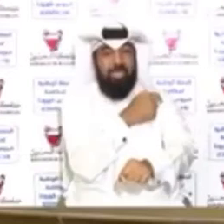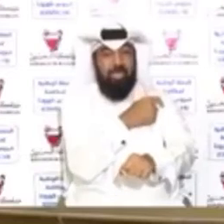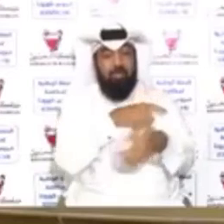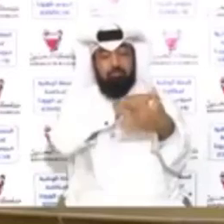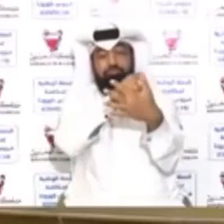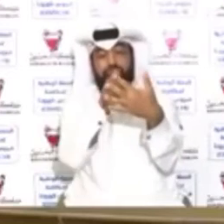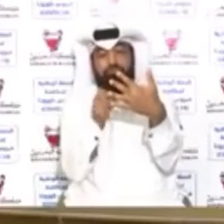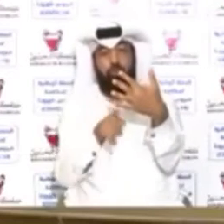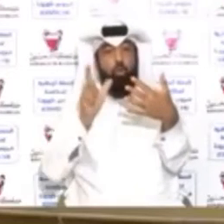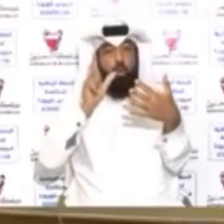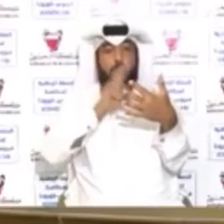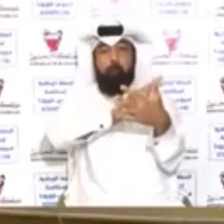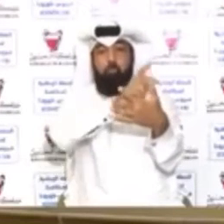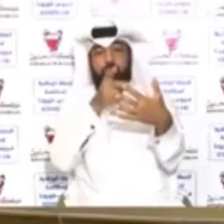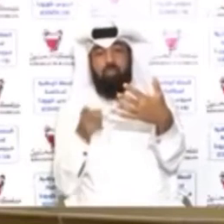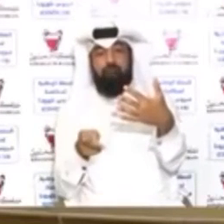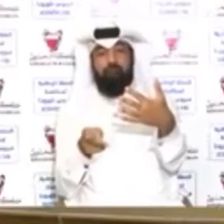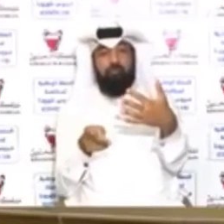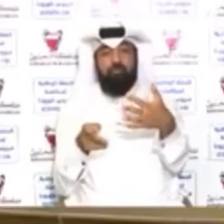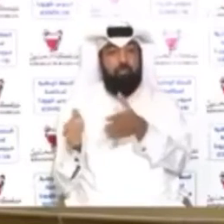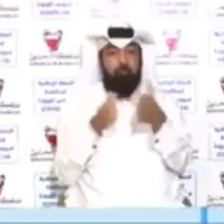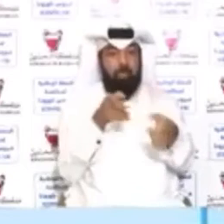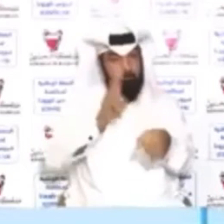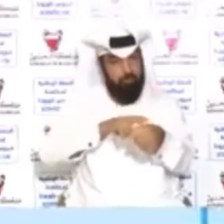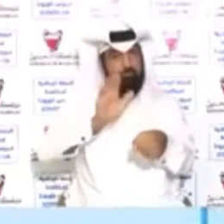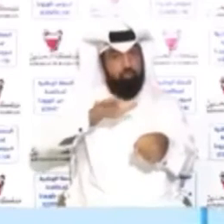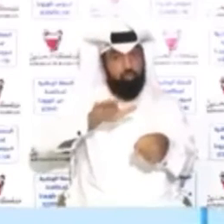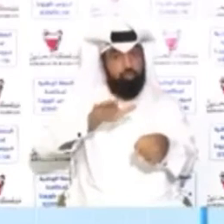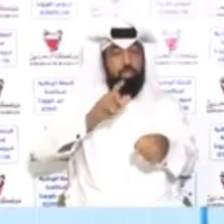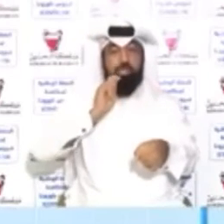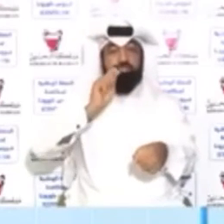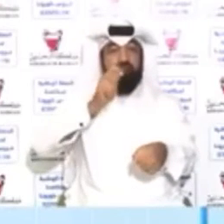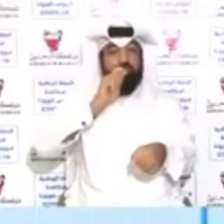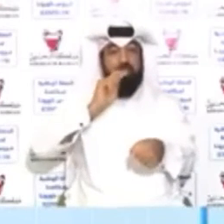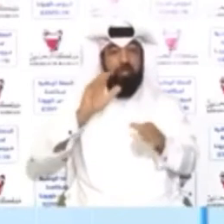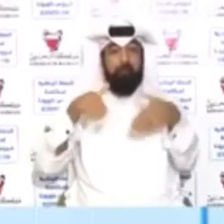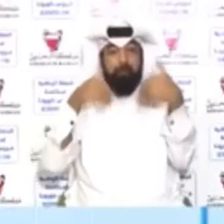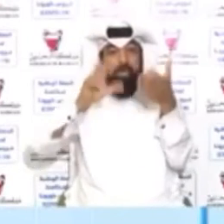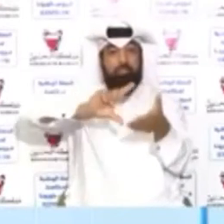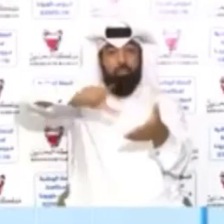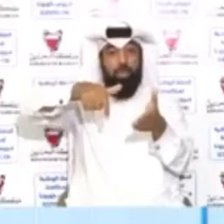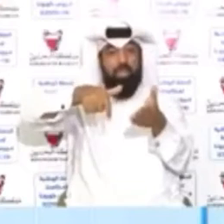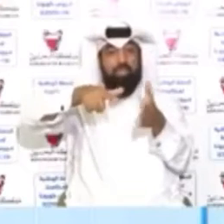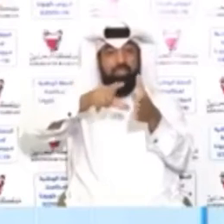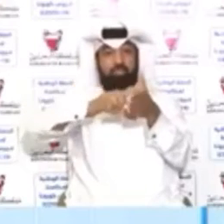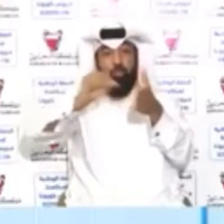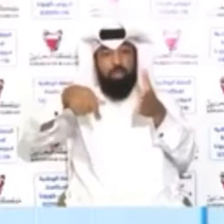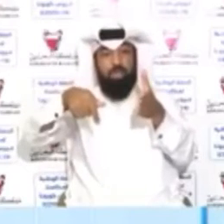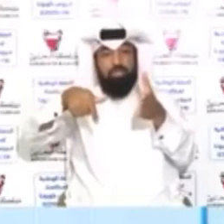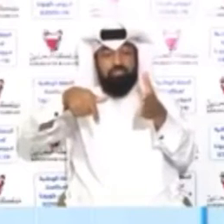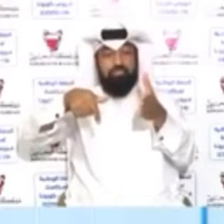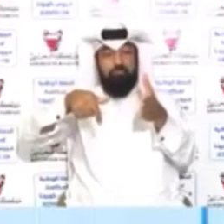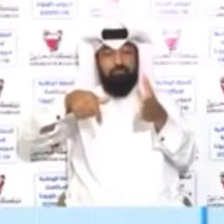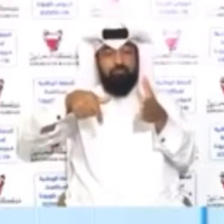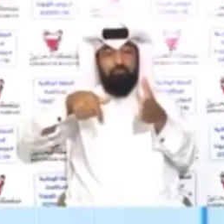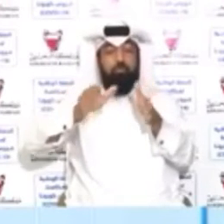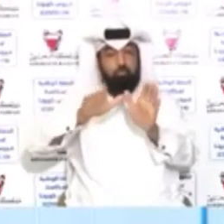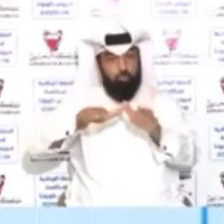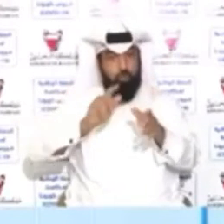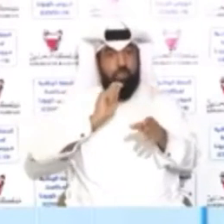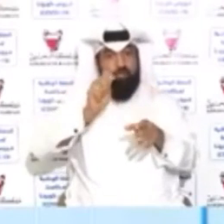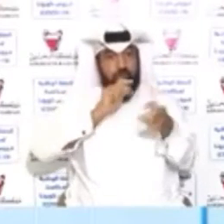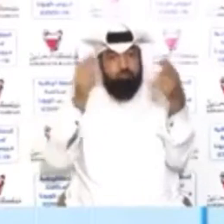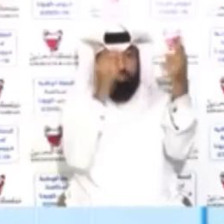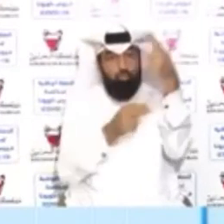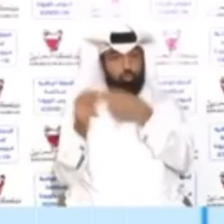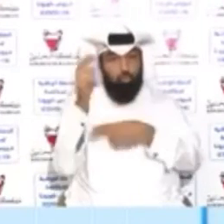المؤتمر الصحفي الإخوة الصحفيون بشكل مباشر من خلال المنظومة الإلكترونية.